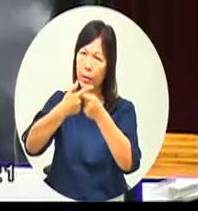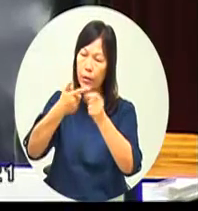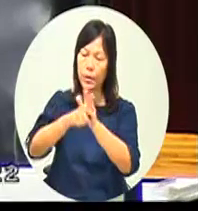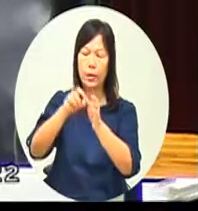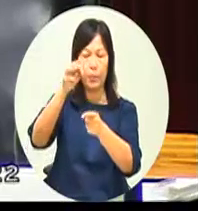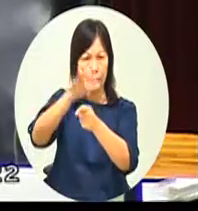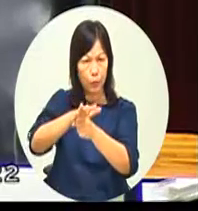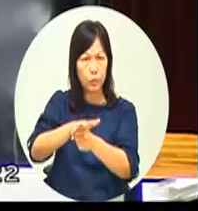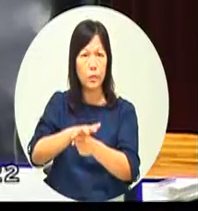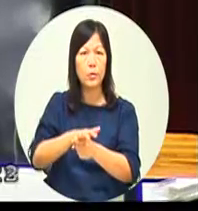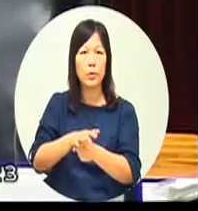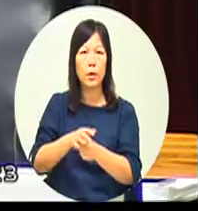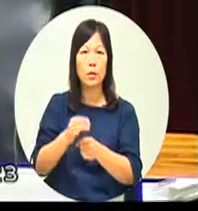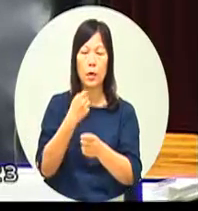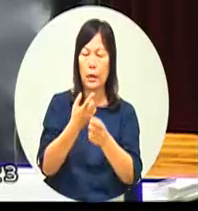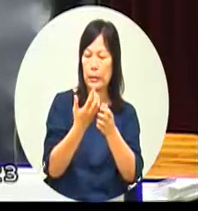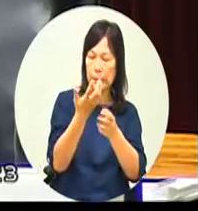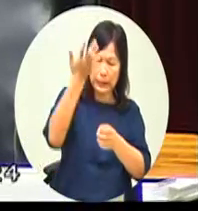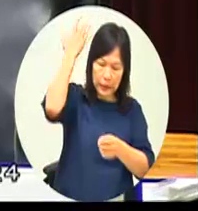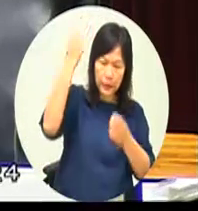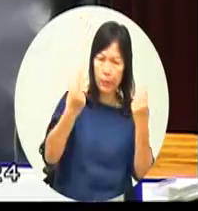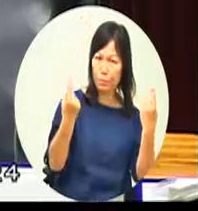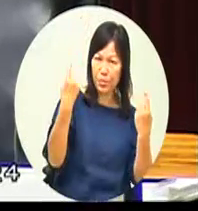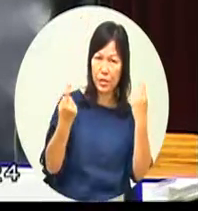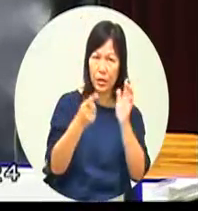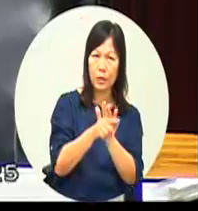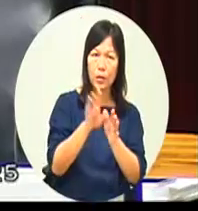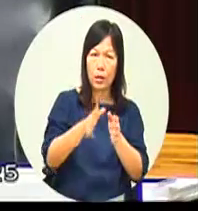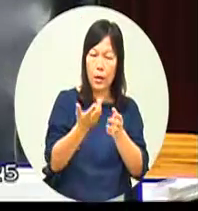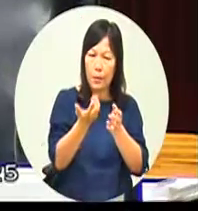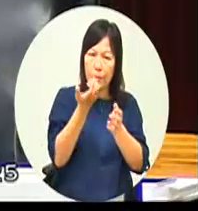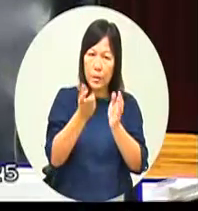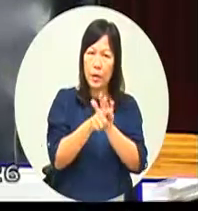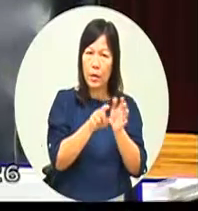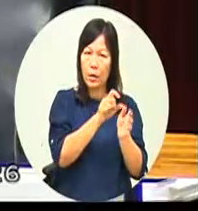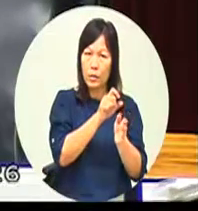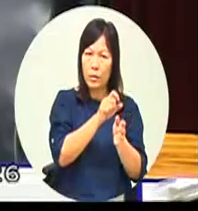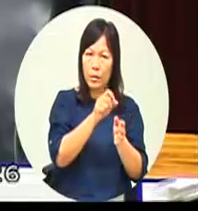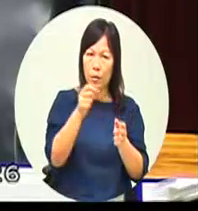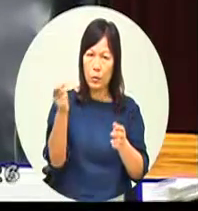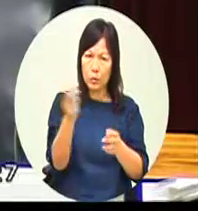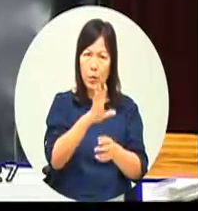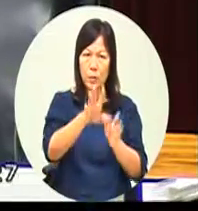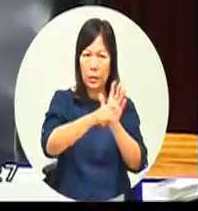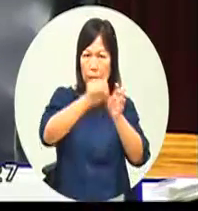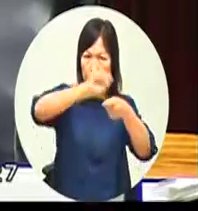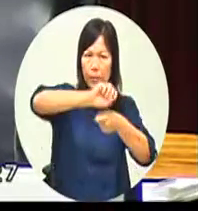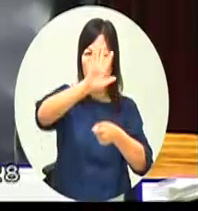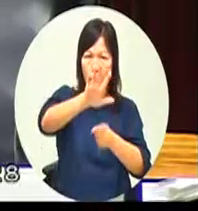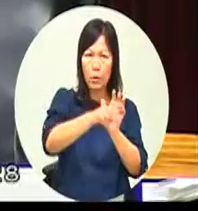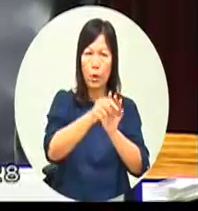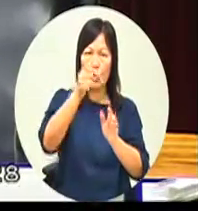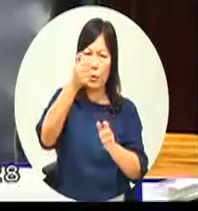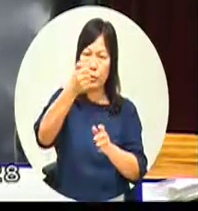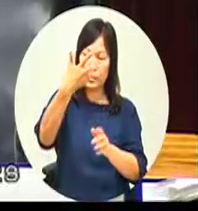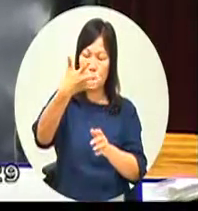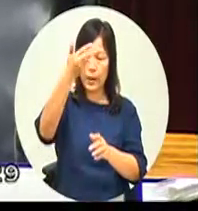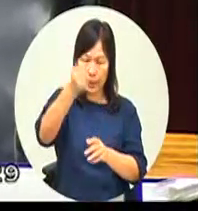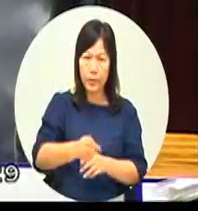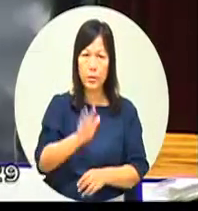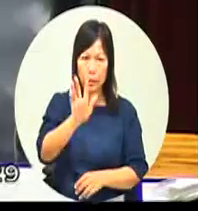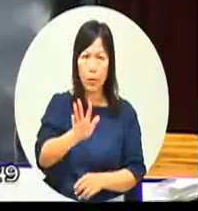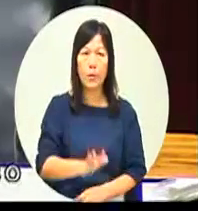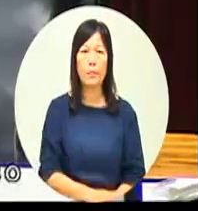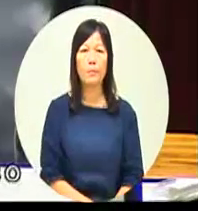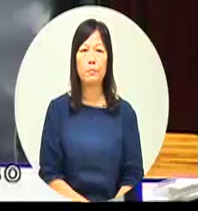补助，比过去多了，比上个年度，也就是比今年多了58亿，显